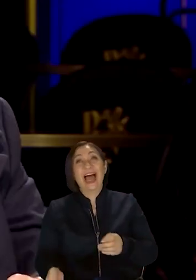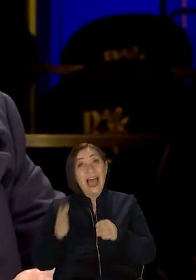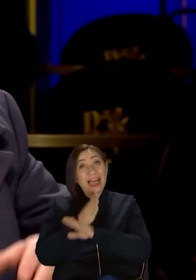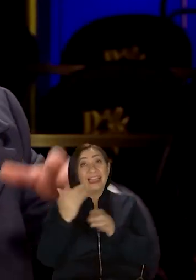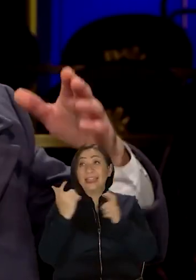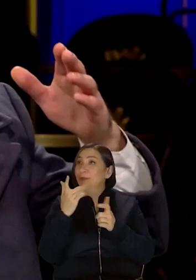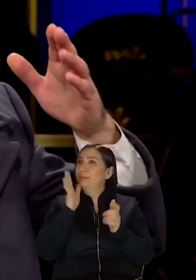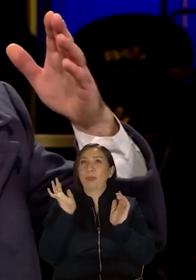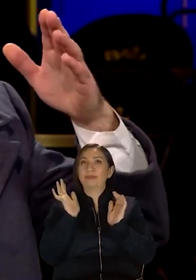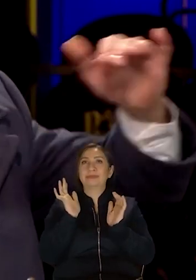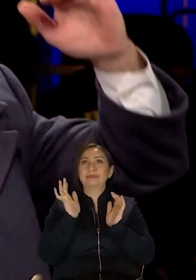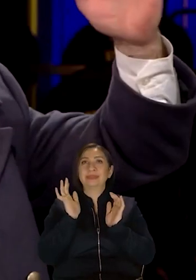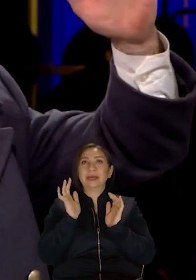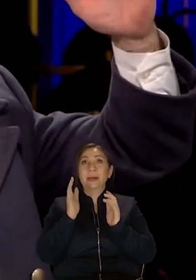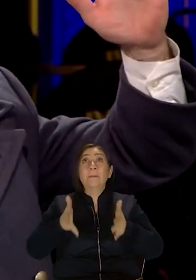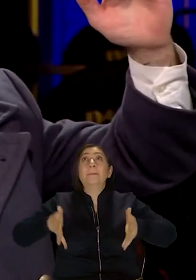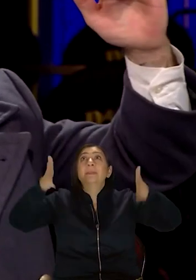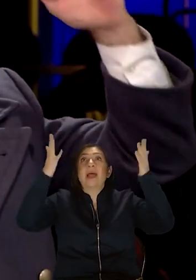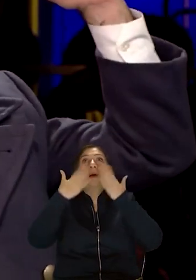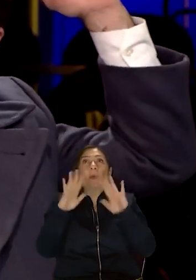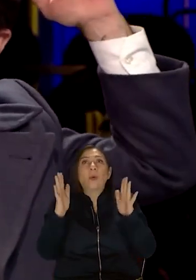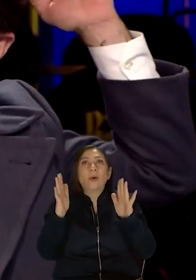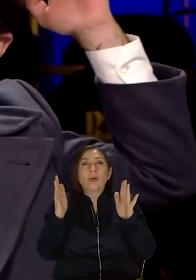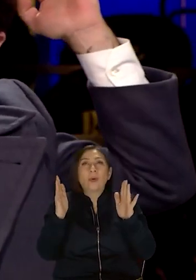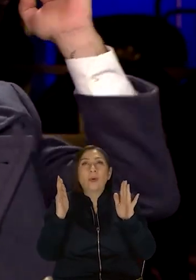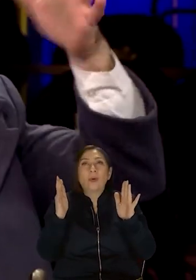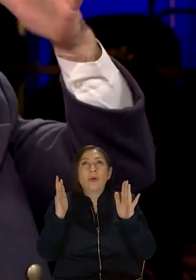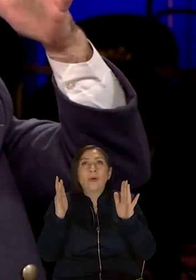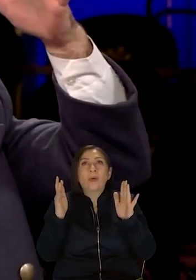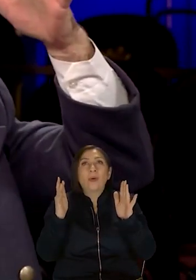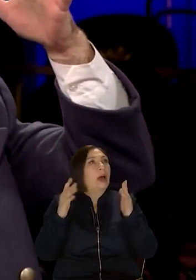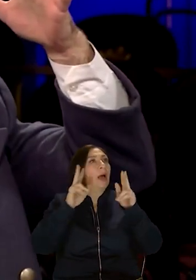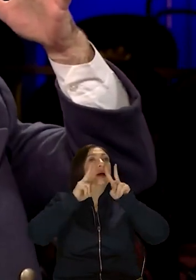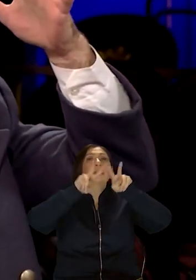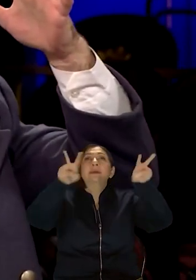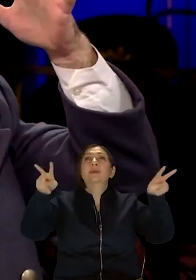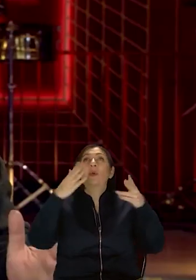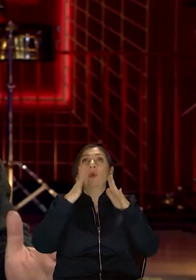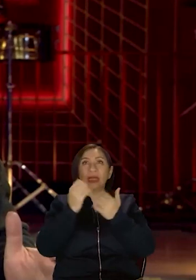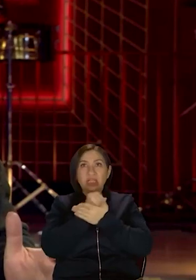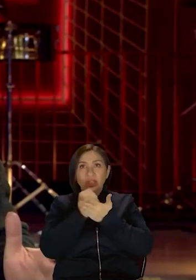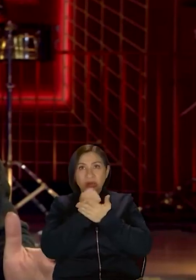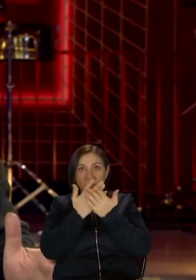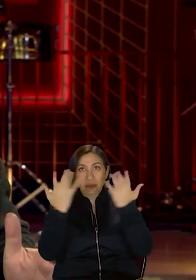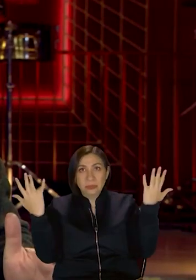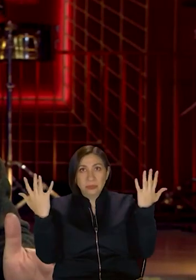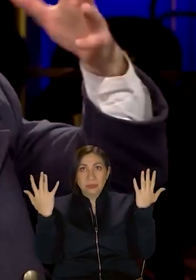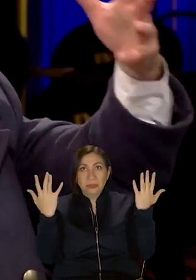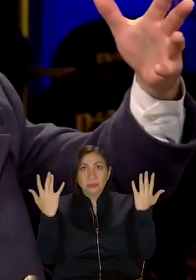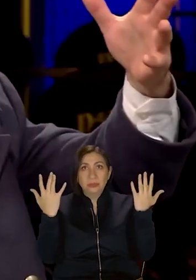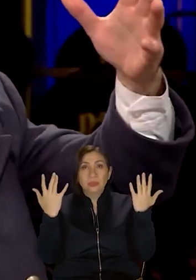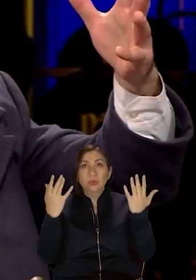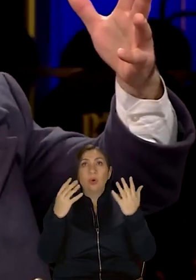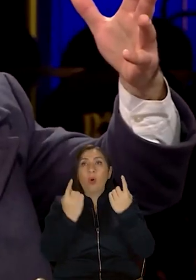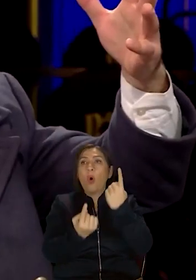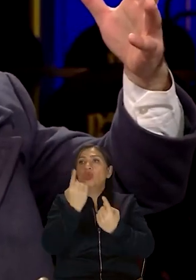Hakikaten bilmiyorum. Böyle bina yok. Hani fonda da bina yok. Yeşil falan mı var? İşte